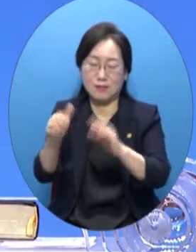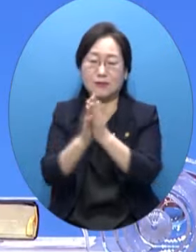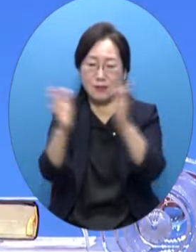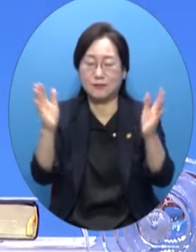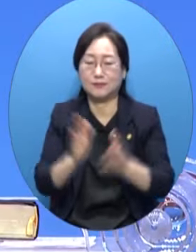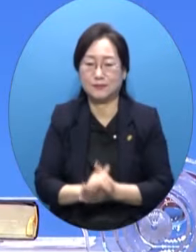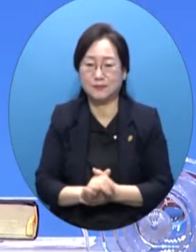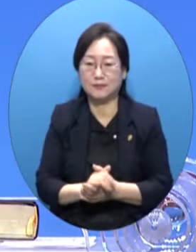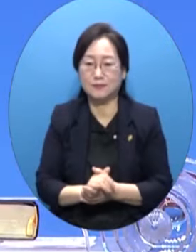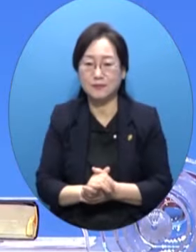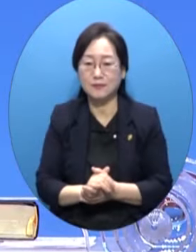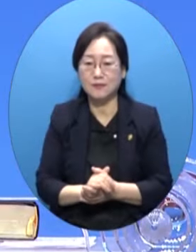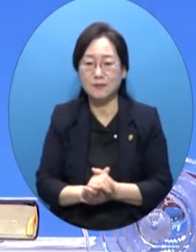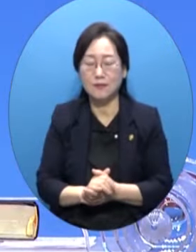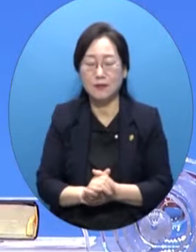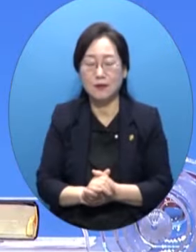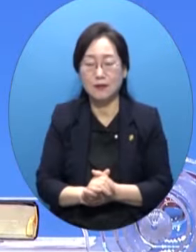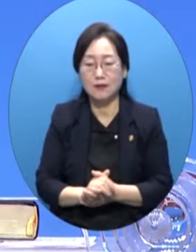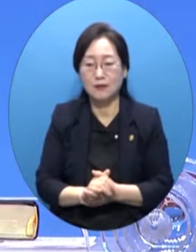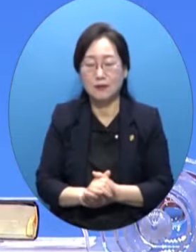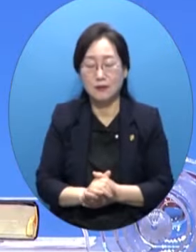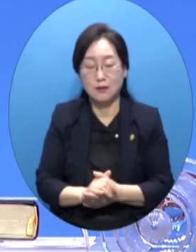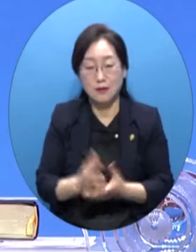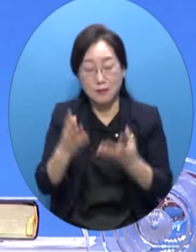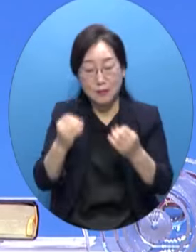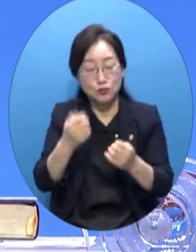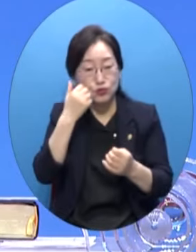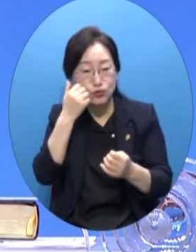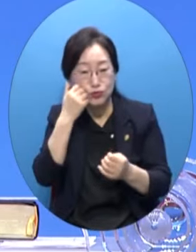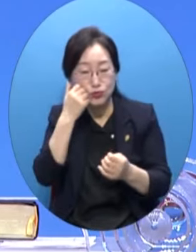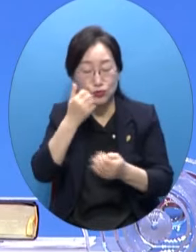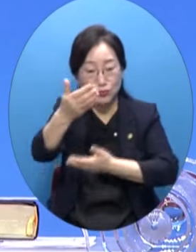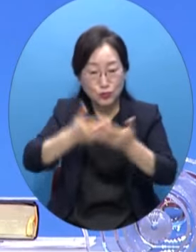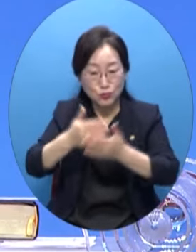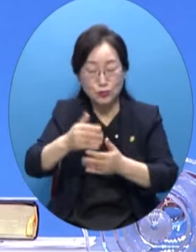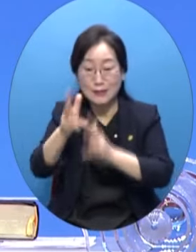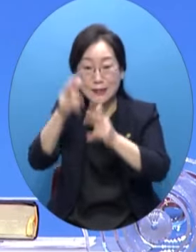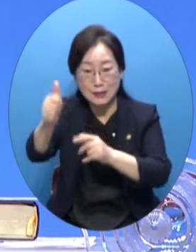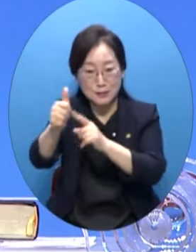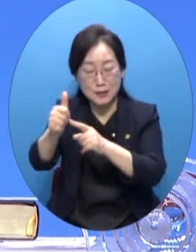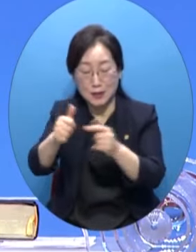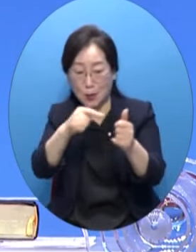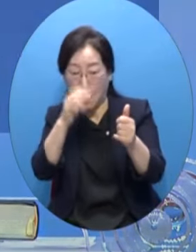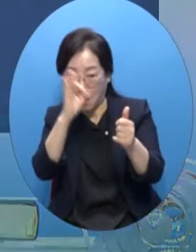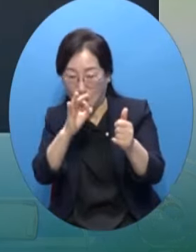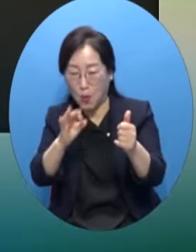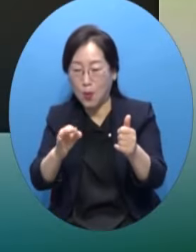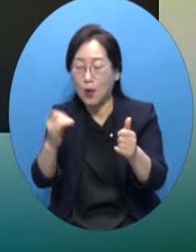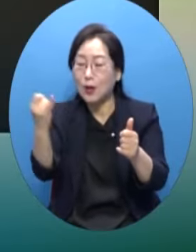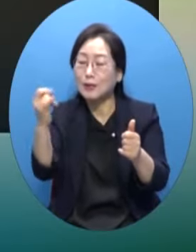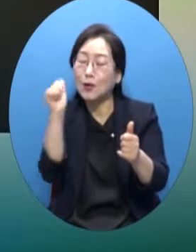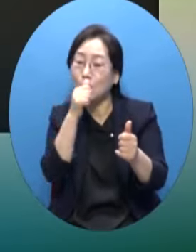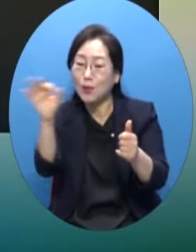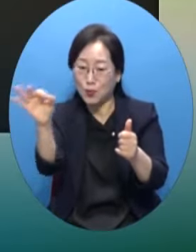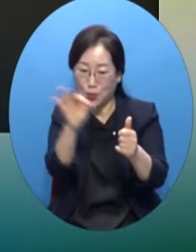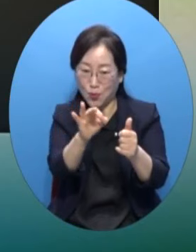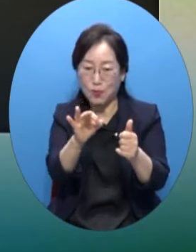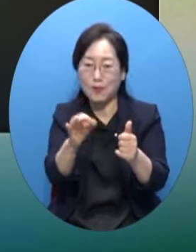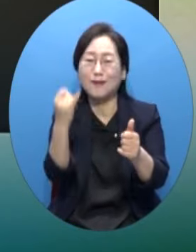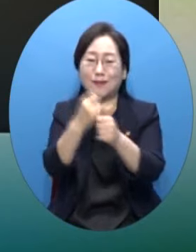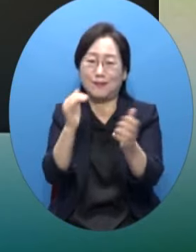됐는데 아는 거래처 사장님의 소개로 예수 잘 믿는 여성을 만나 결혼하게 됐습니다.